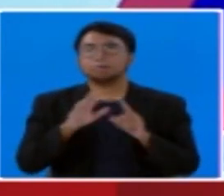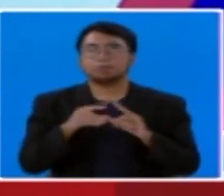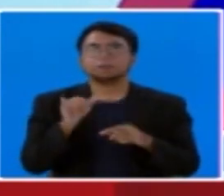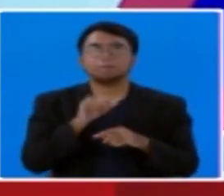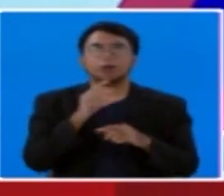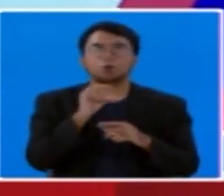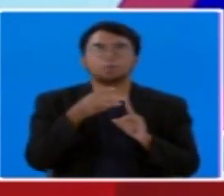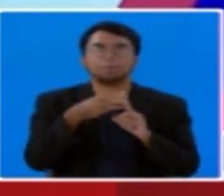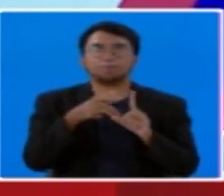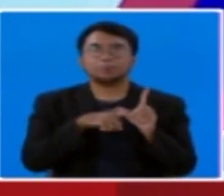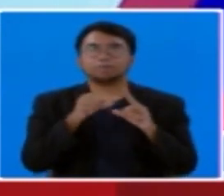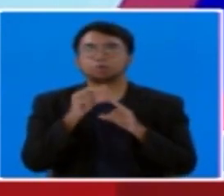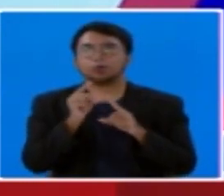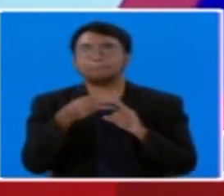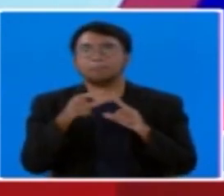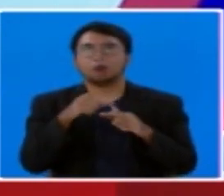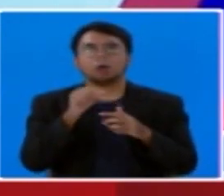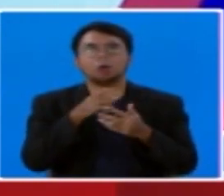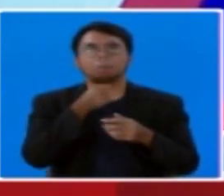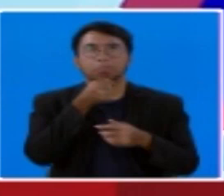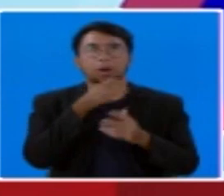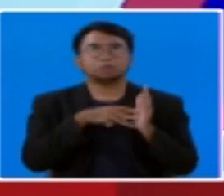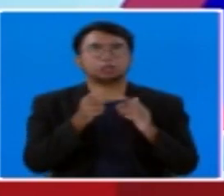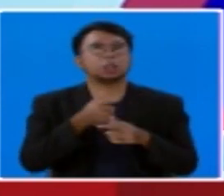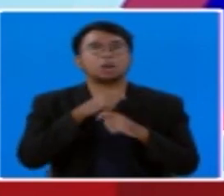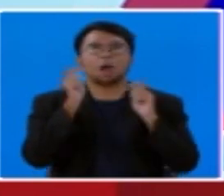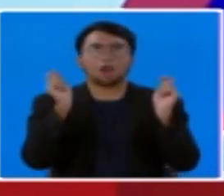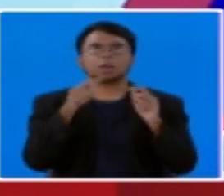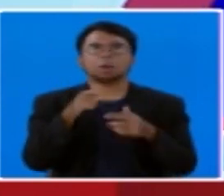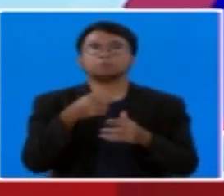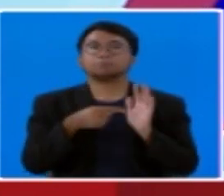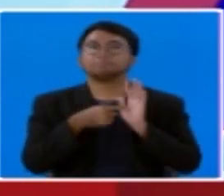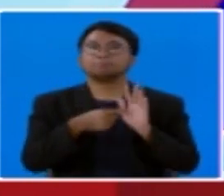host ternama ini akan memandu jalannya acara yang akan diselenggarakan malam nanti.